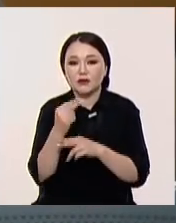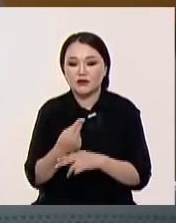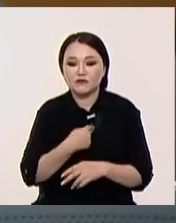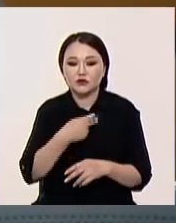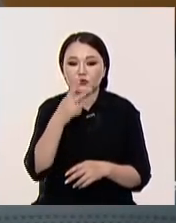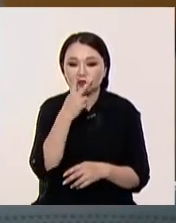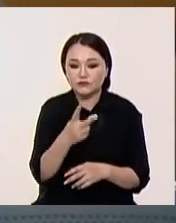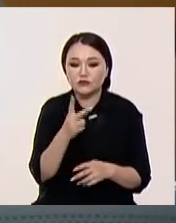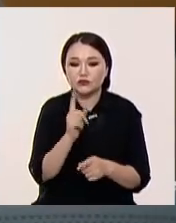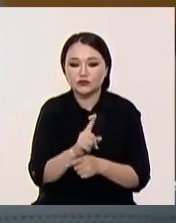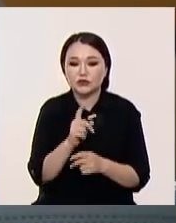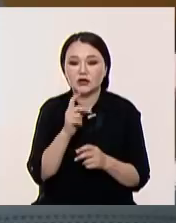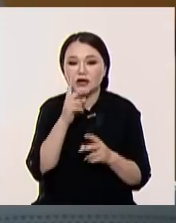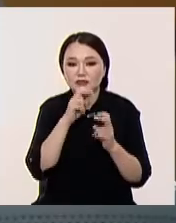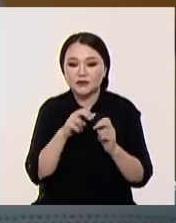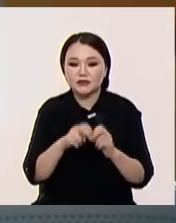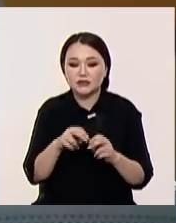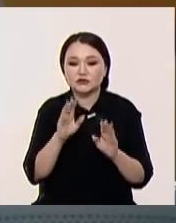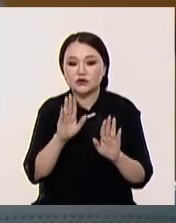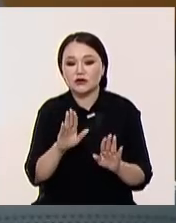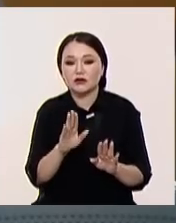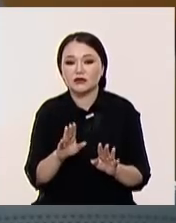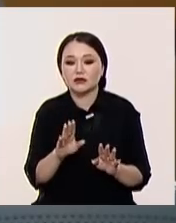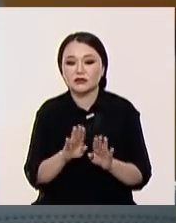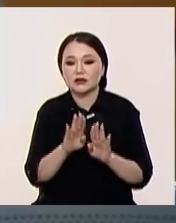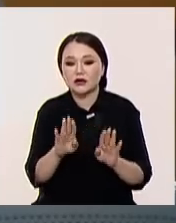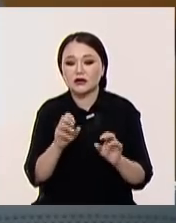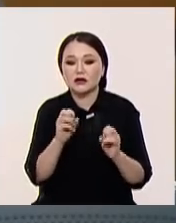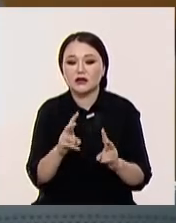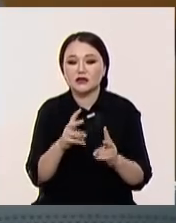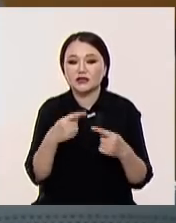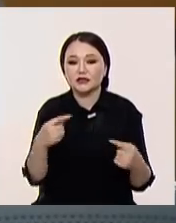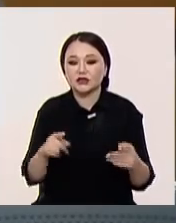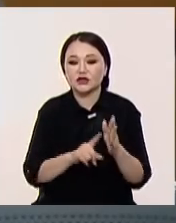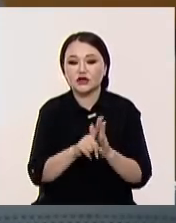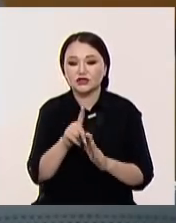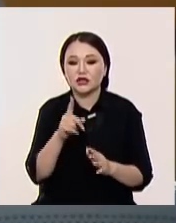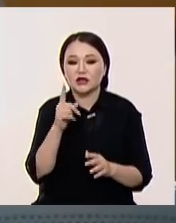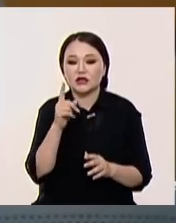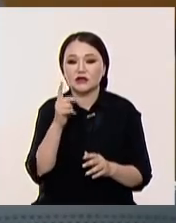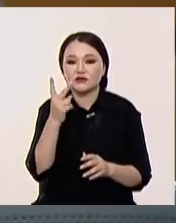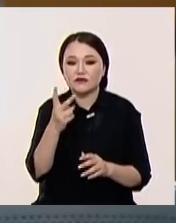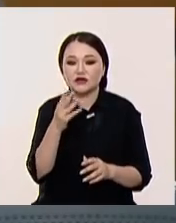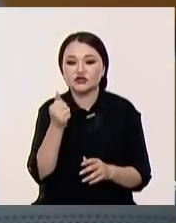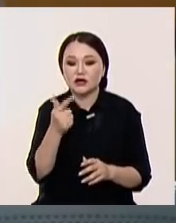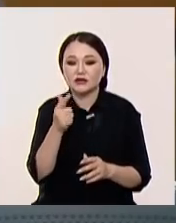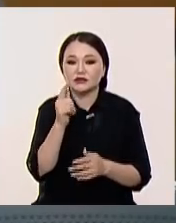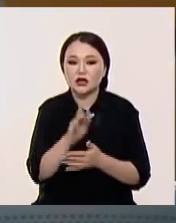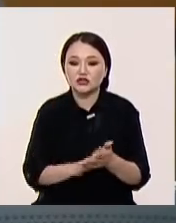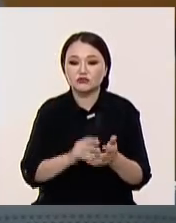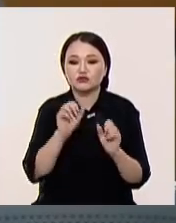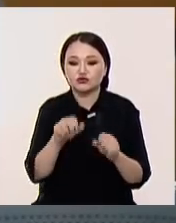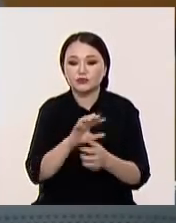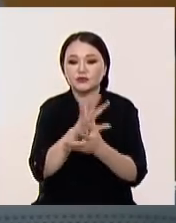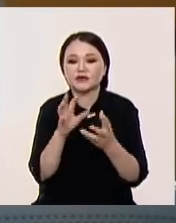зрения, могут рассматриваться только как некоторый начальный набор шагов, которые в дальнейшем могут